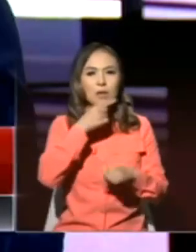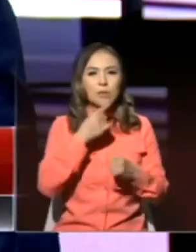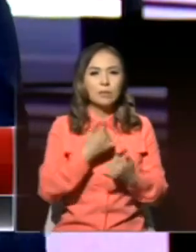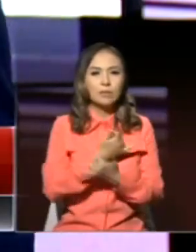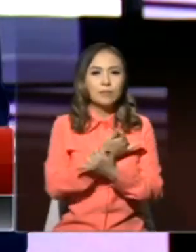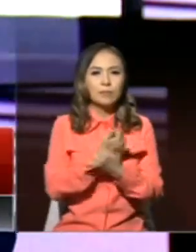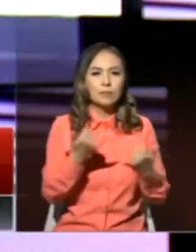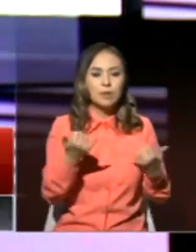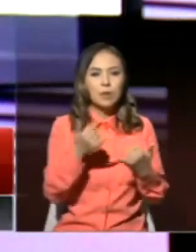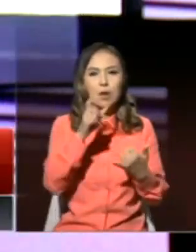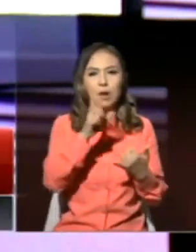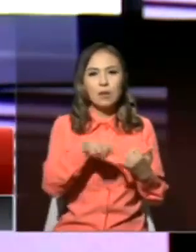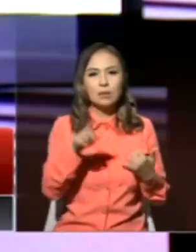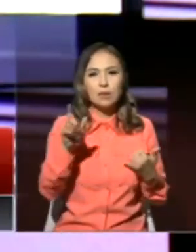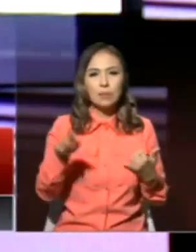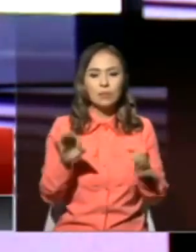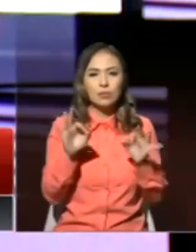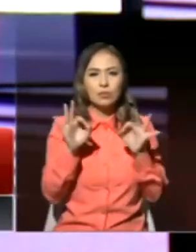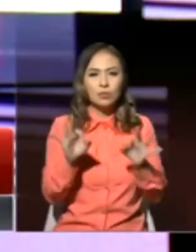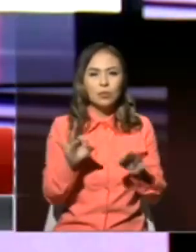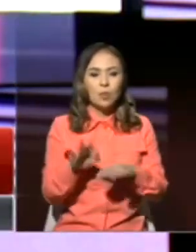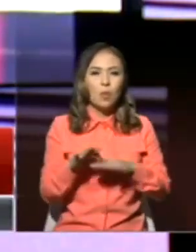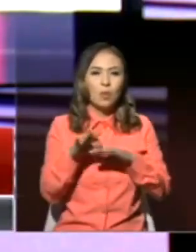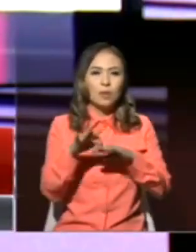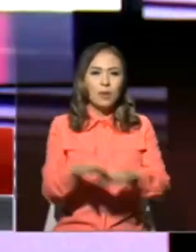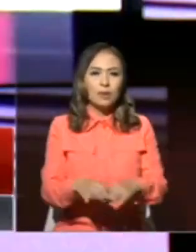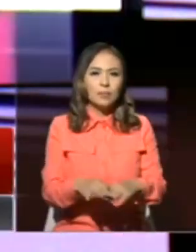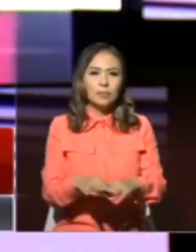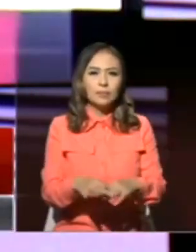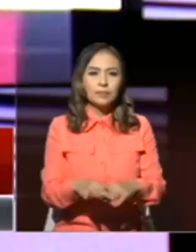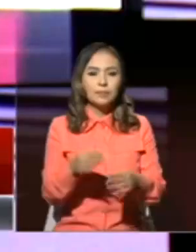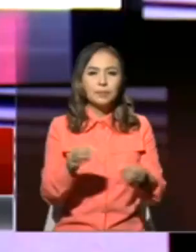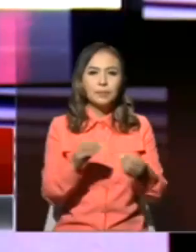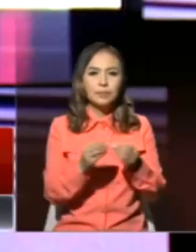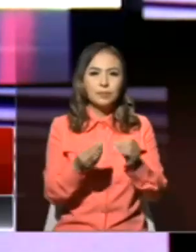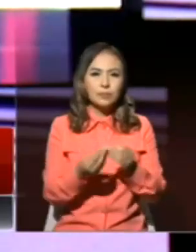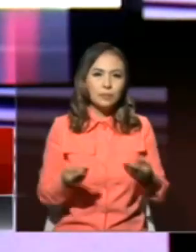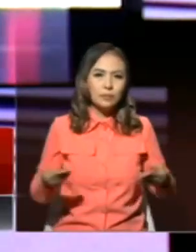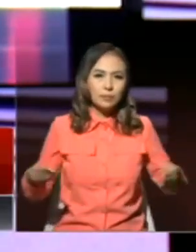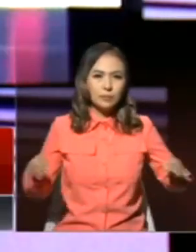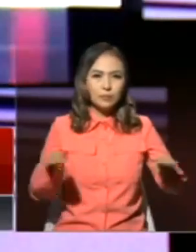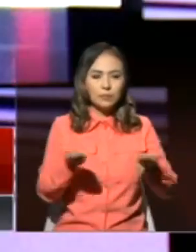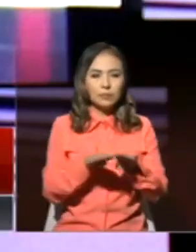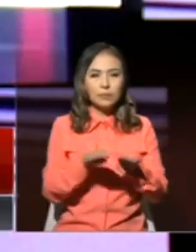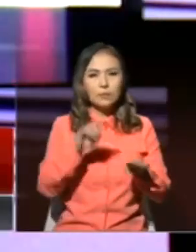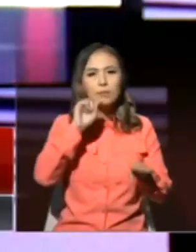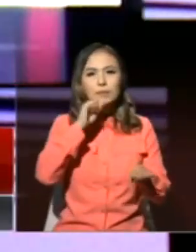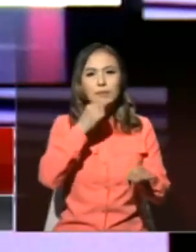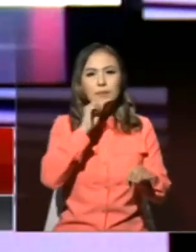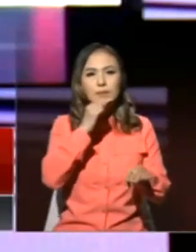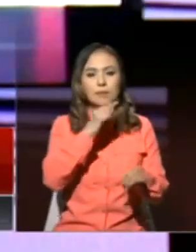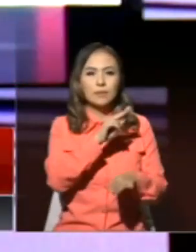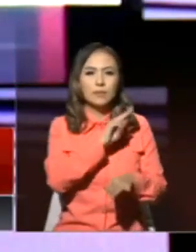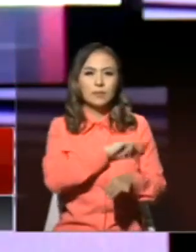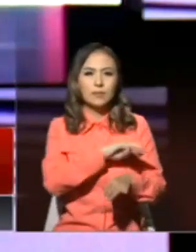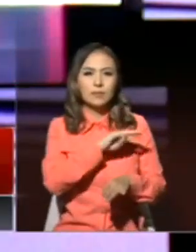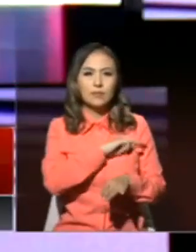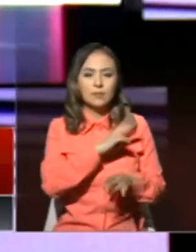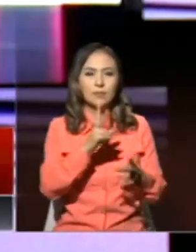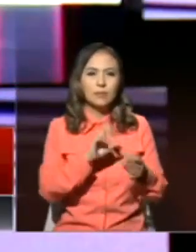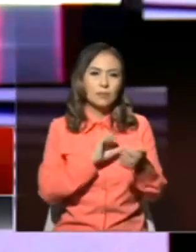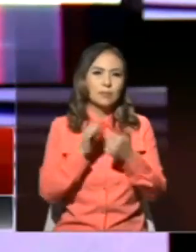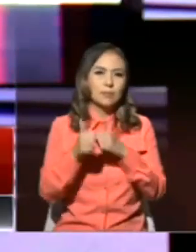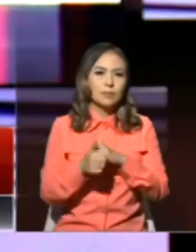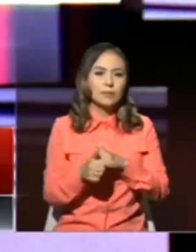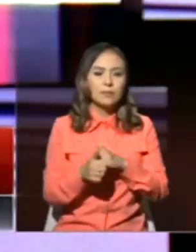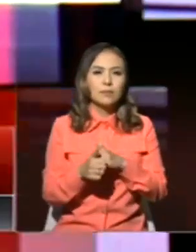алатын адамдарды дұрыс қолданып, бұл мәселені жауып, біз экономикамызға жұмыс істеудің орнына бір ғана практика